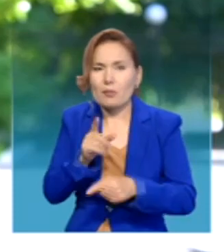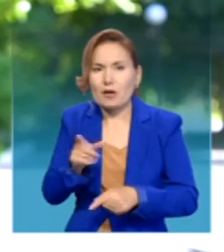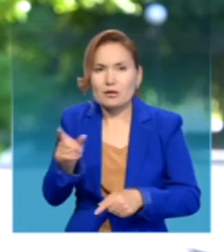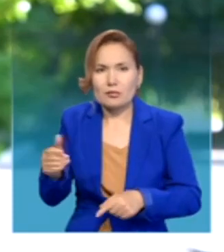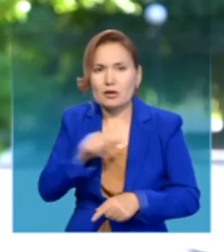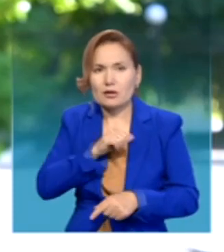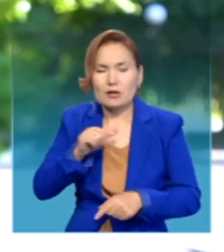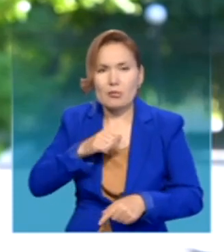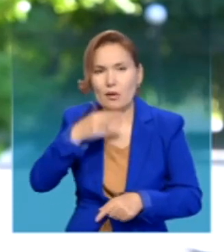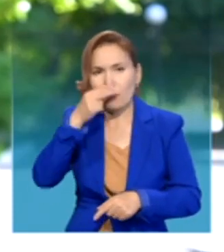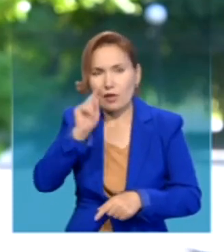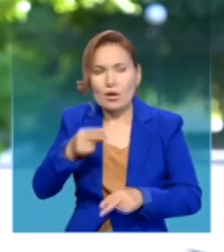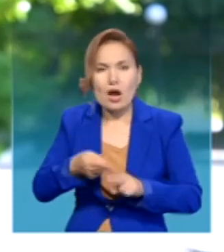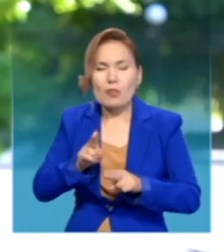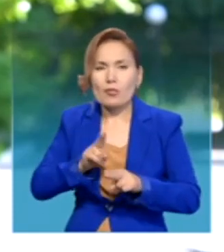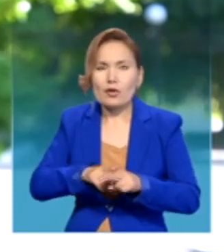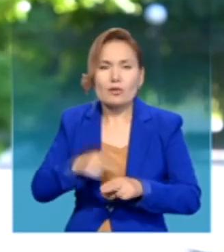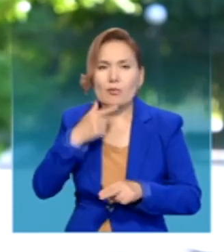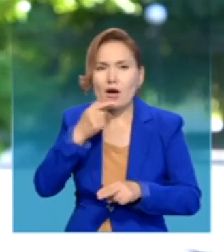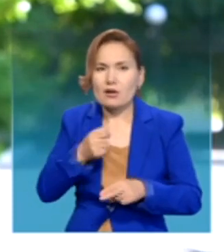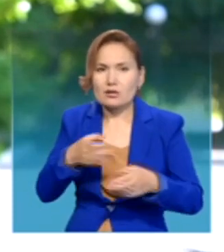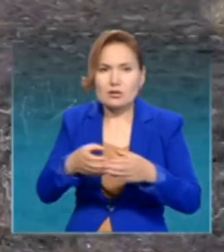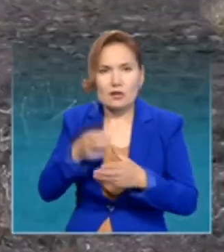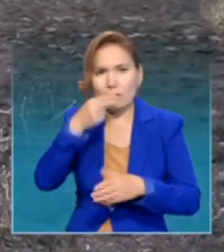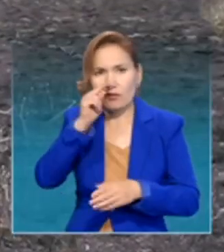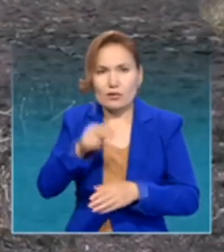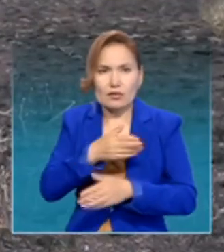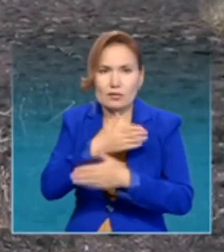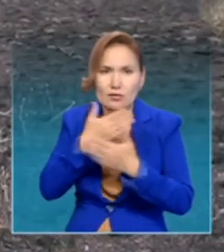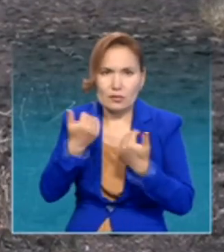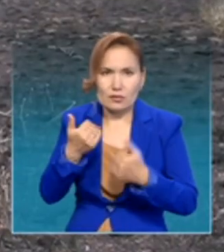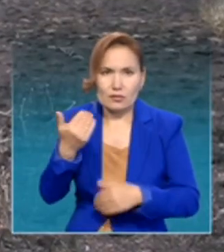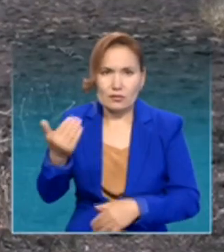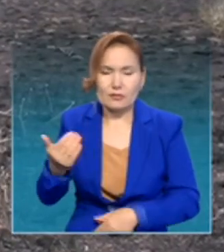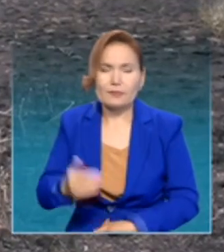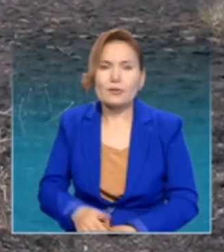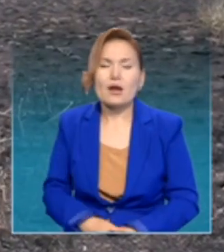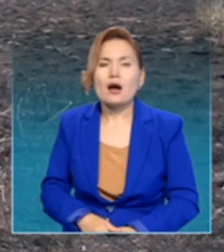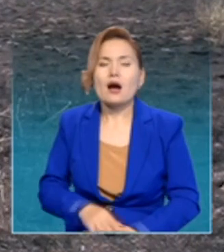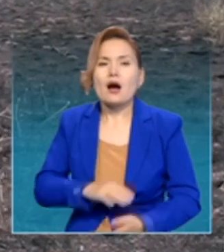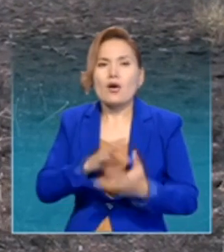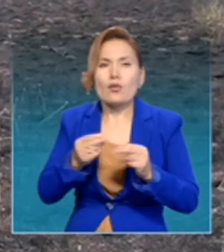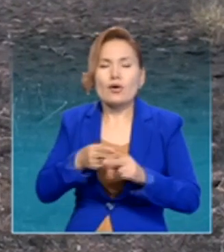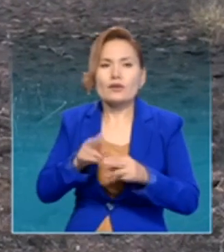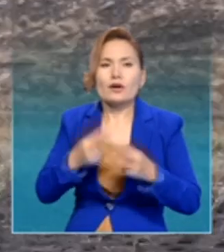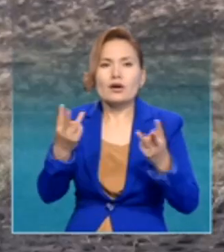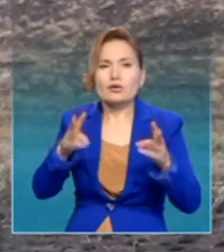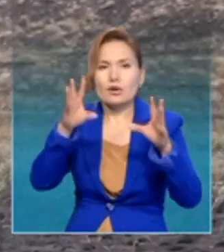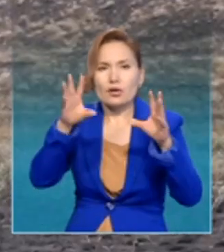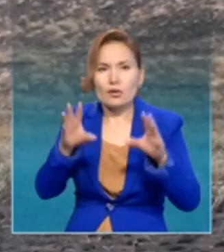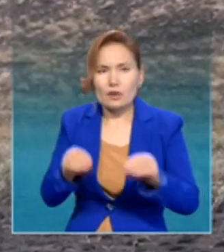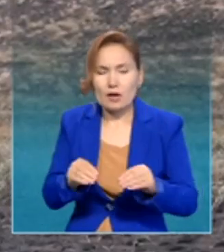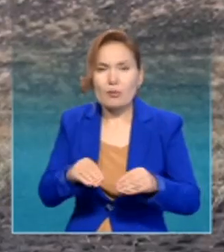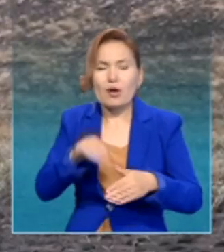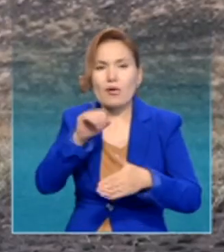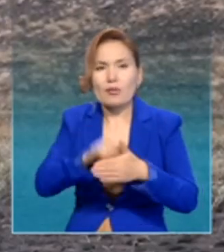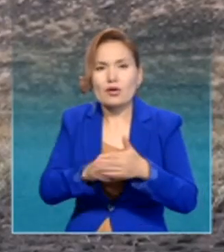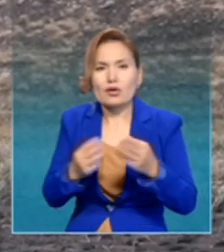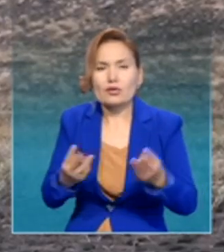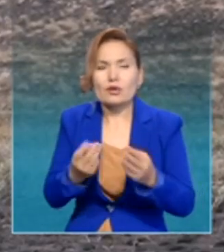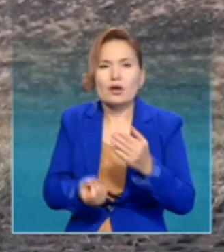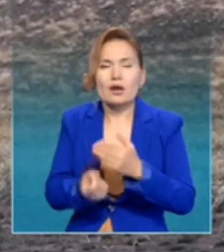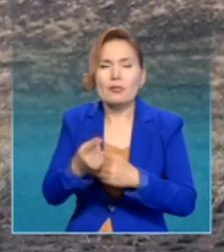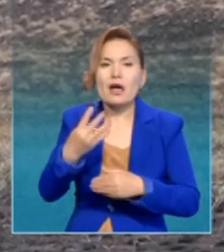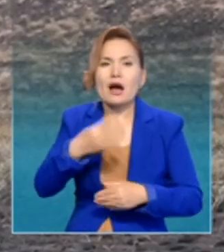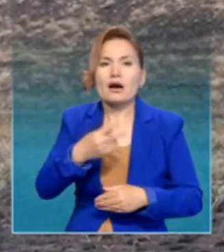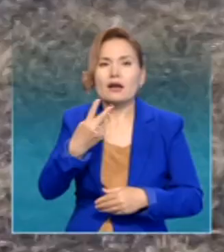болып, одан құрғақ шөптің жану оқиғасы орын алуы мүмкін. Қазір тілсіз жау толығымен сөндірілген, өрттің неден шыққаны анықталып жатыр. Барлығы